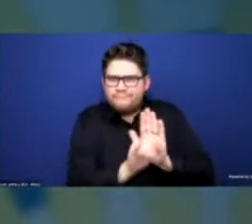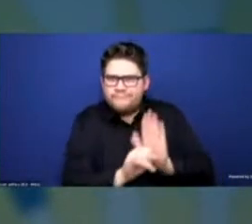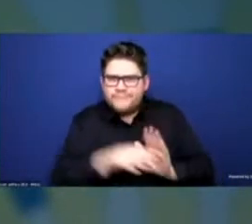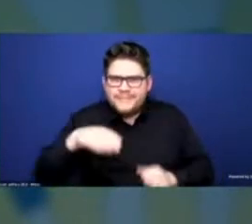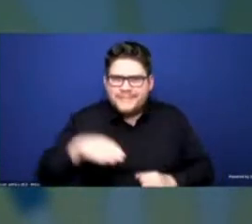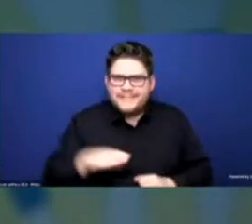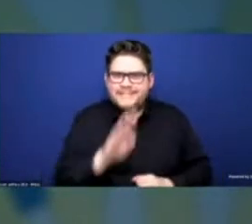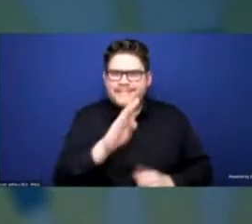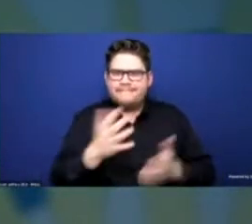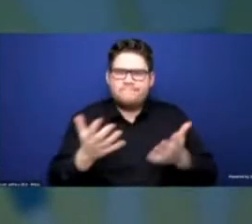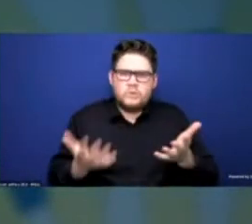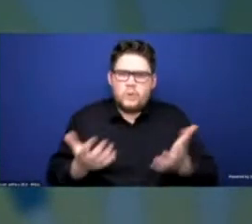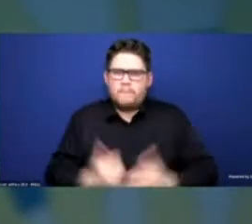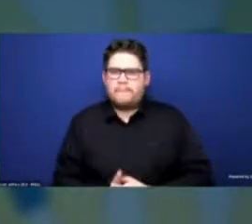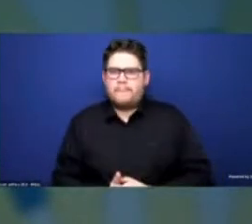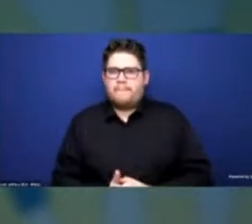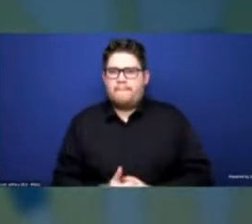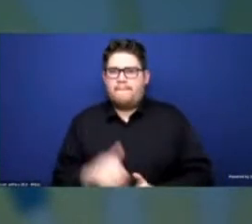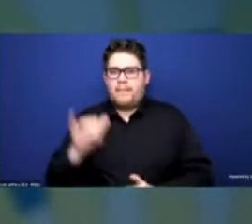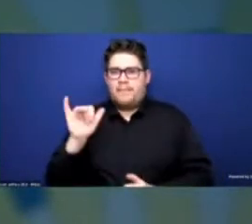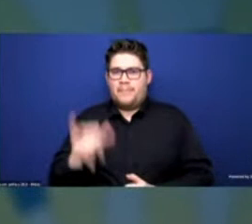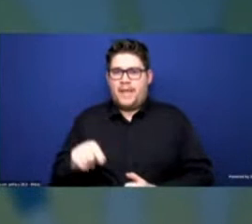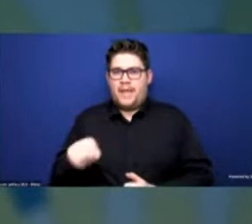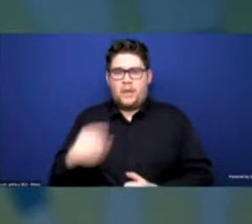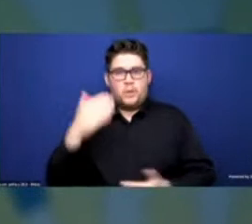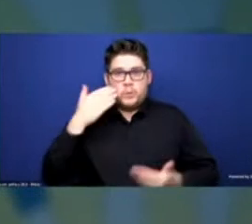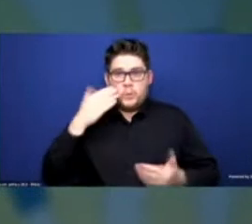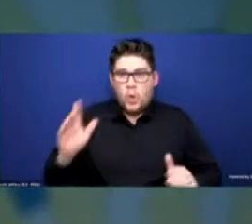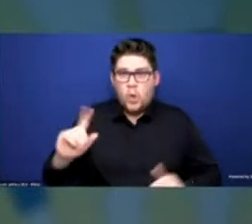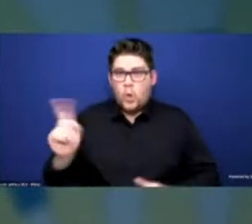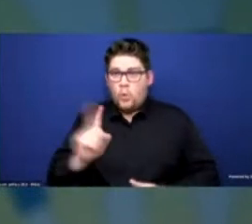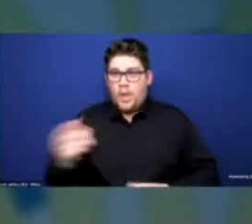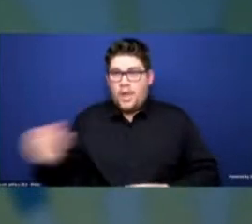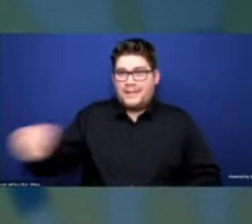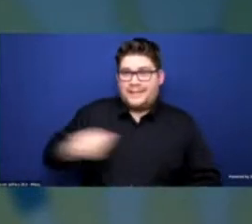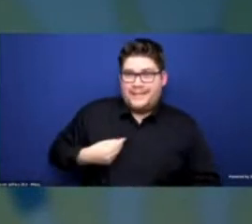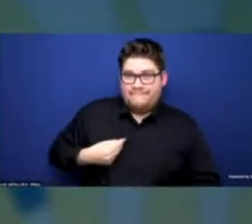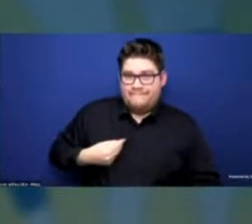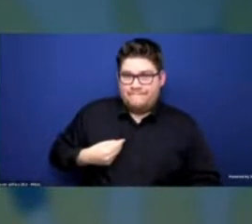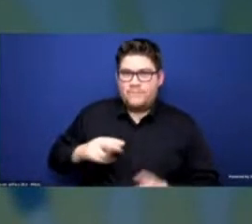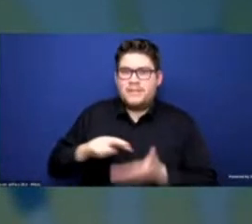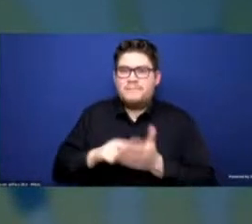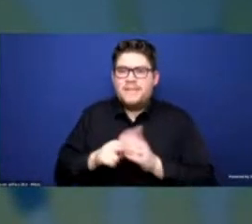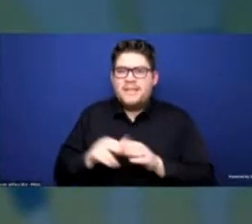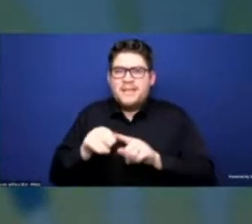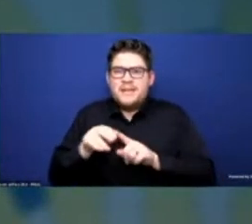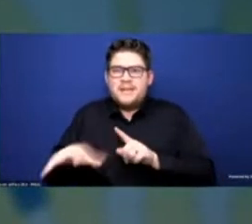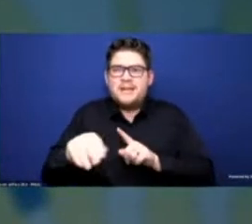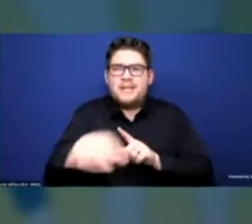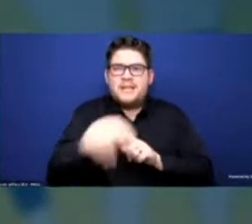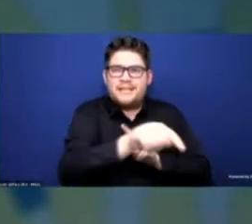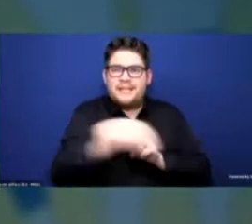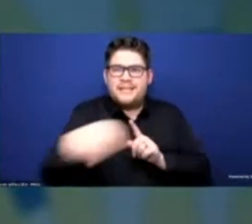色呢是 community. 表 It's 示 one of 不 those 明来 things that 源 we look at 获 very 得的 carefully 都不知 about 道哪里获得 if 的 people are